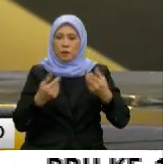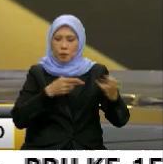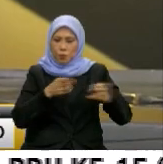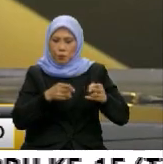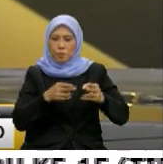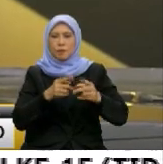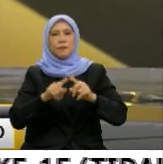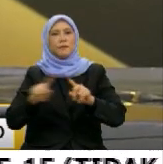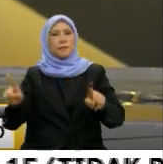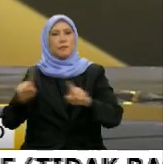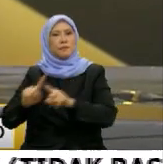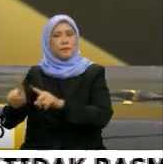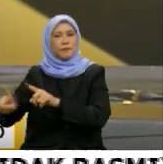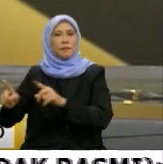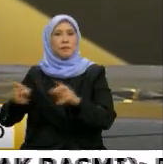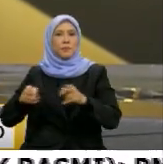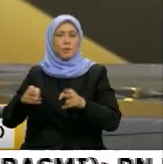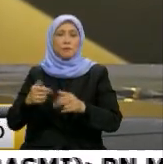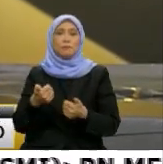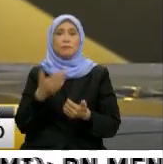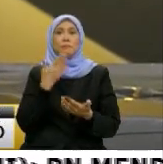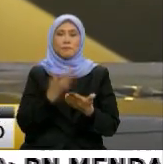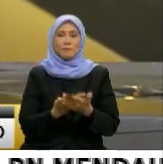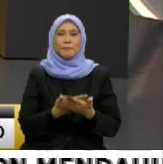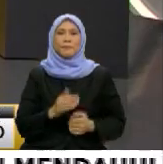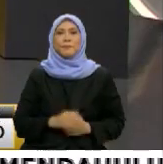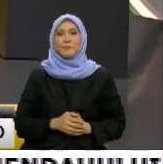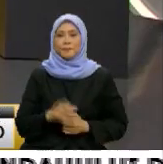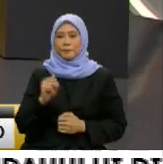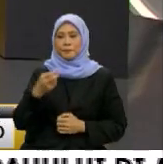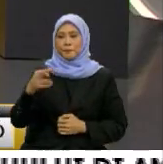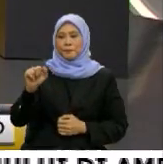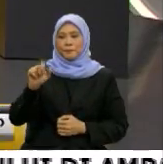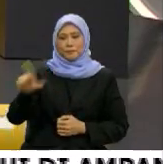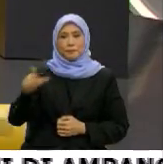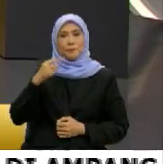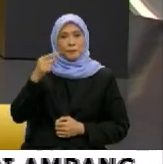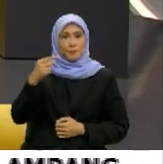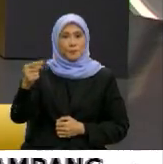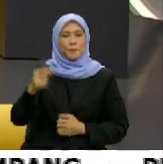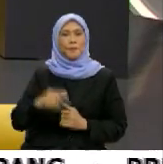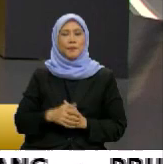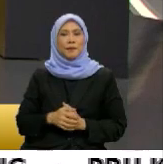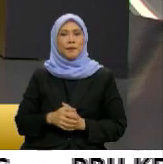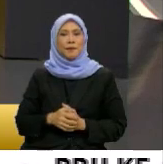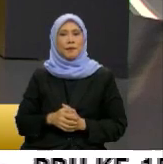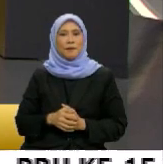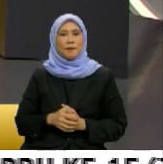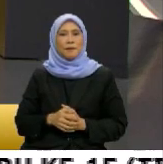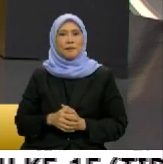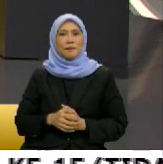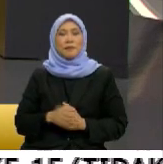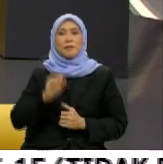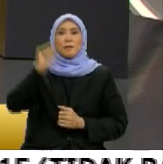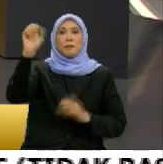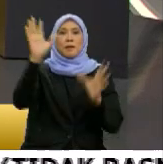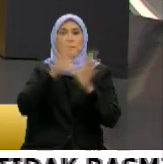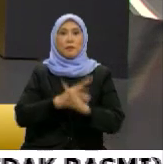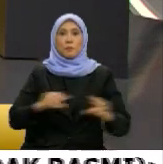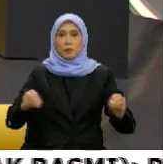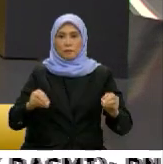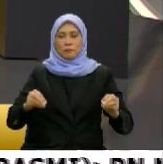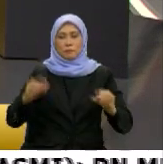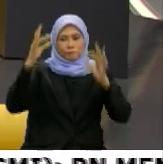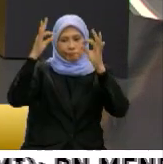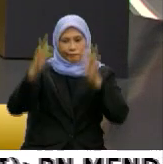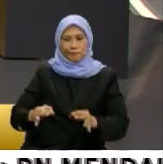perbezaan ini. So it will be, it will be good. Walaupun Syahril menyebut bahawa dengan kedudukan ini oleh kerana Sabah Sarawak menjadi